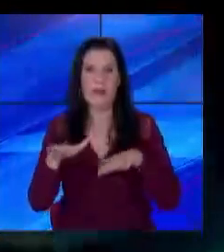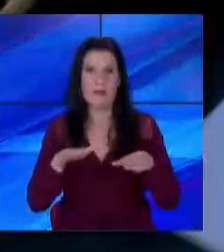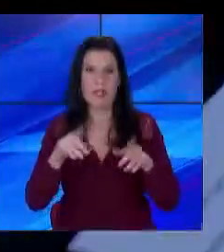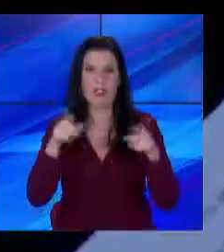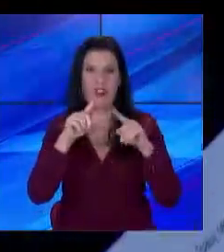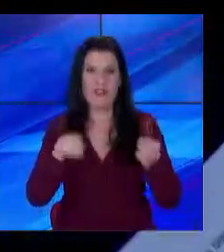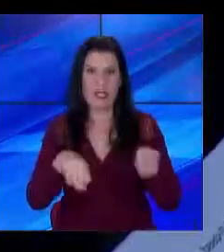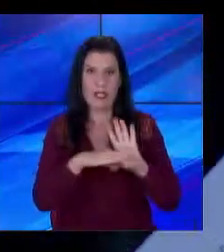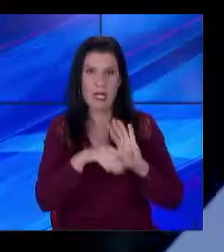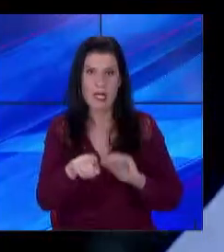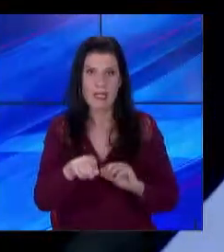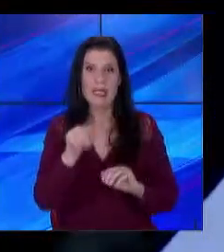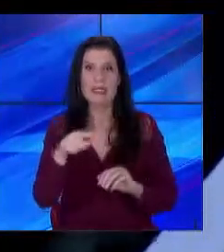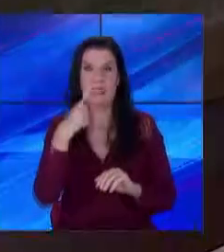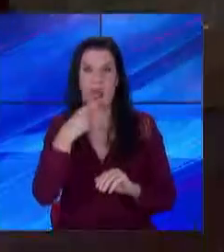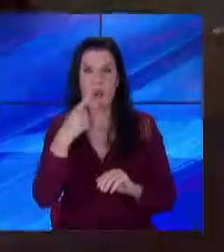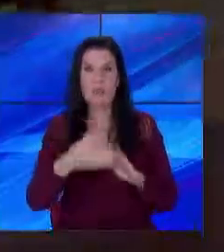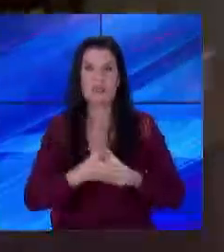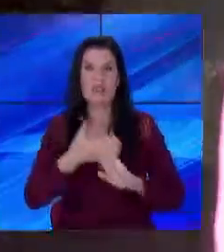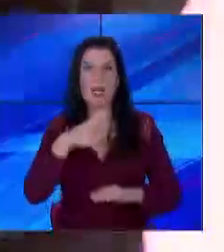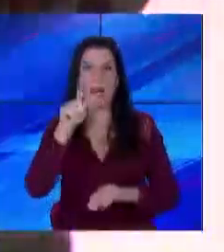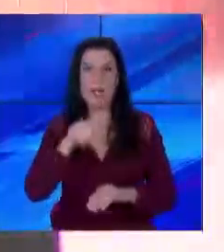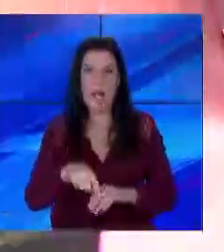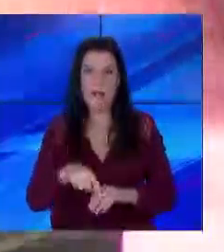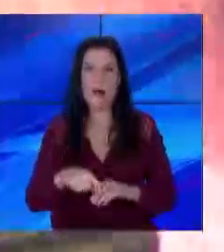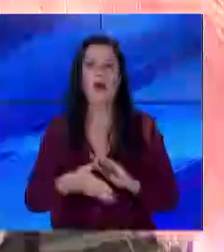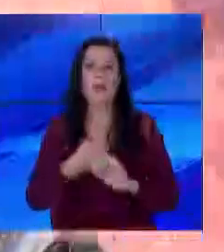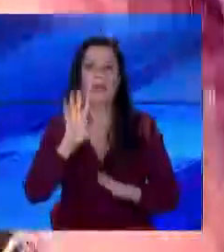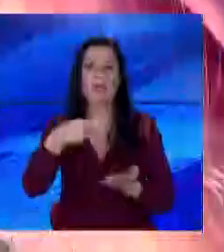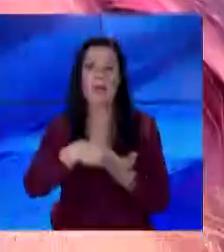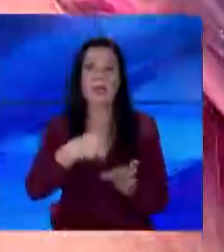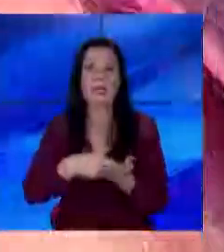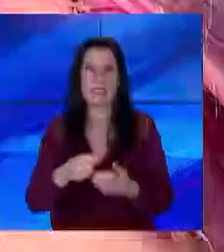מחודש ינואר יתחילו גם הכנסות. אמא, לא תשכח אתך